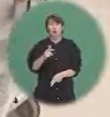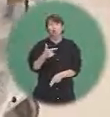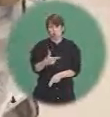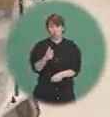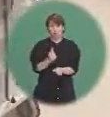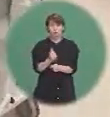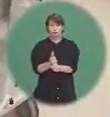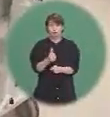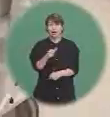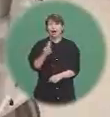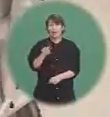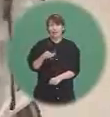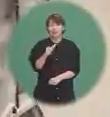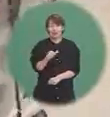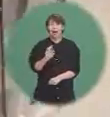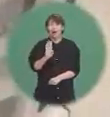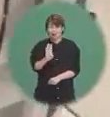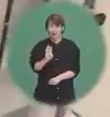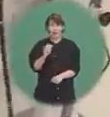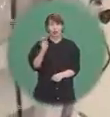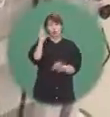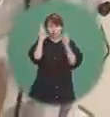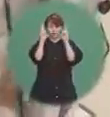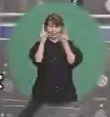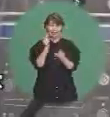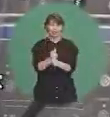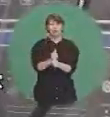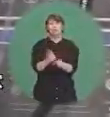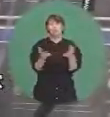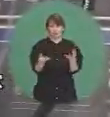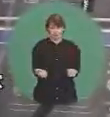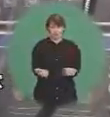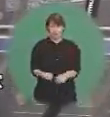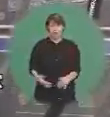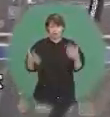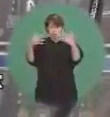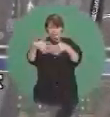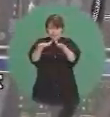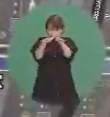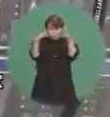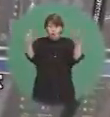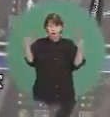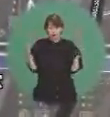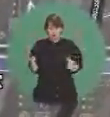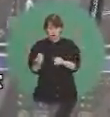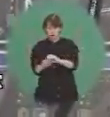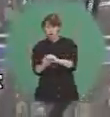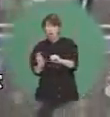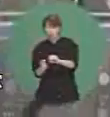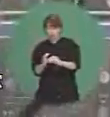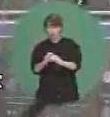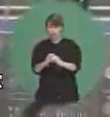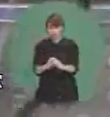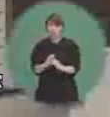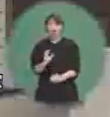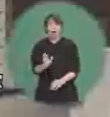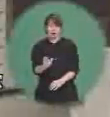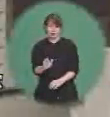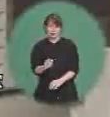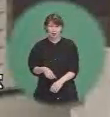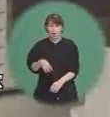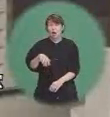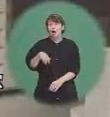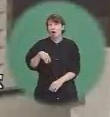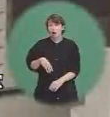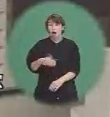造する有明です。カバーにはコネクターの抜き差しができる穴が開けられ、マ